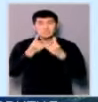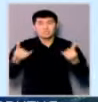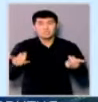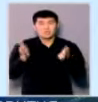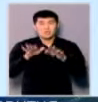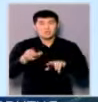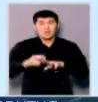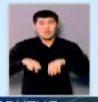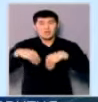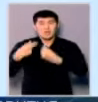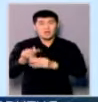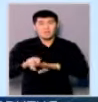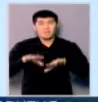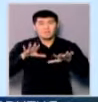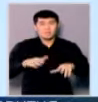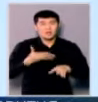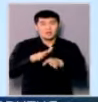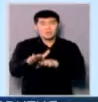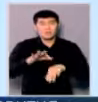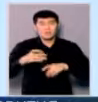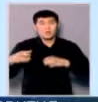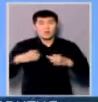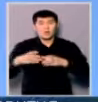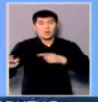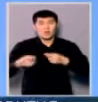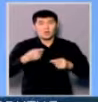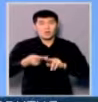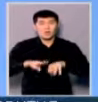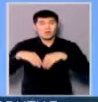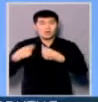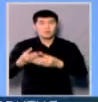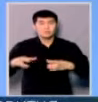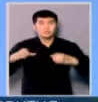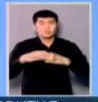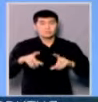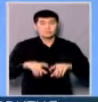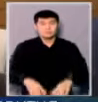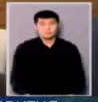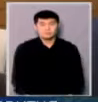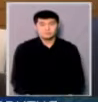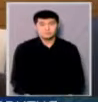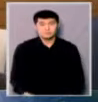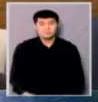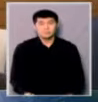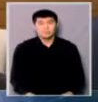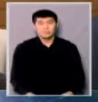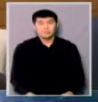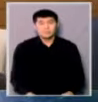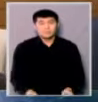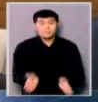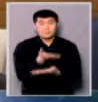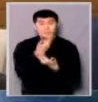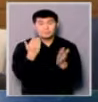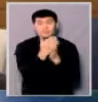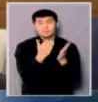и непереданных с баланса местных исполнительных органов на баланс эксплуатирующим организациям. Отсутствие комплексной